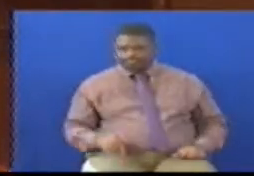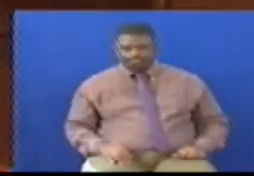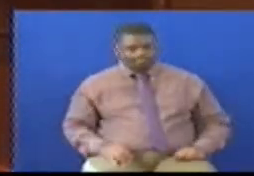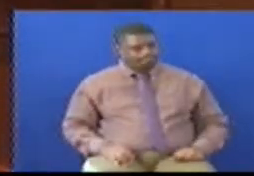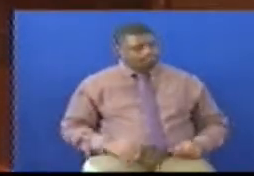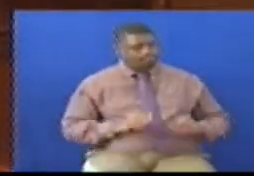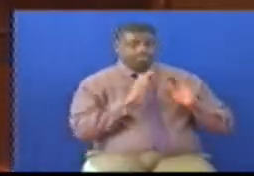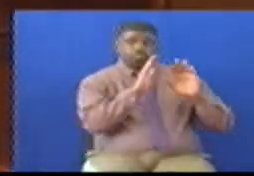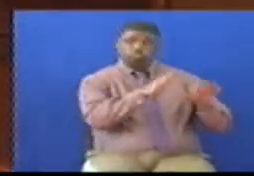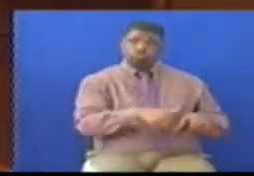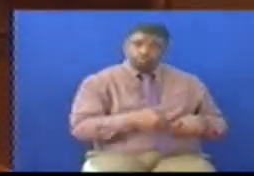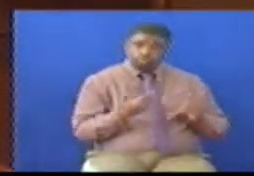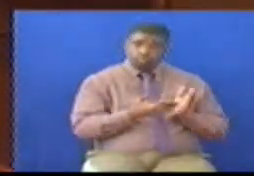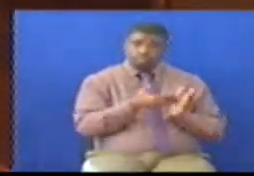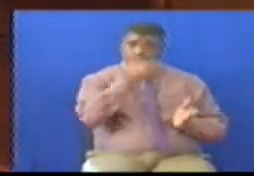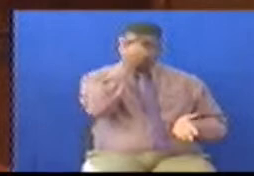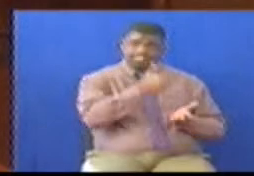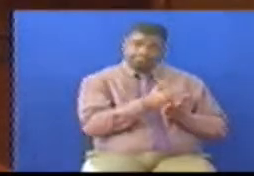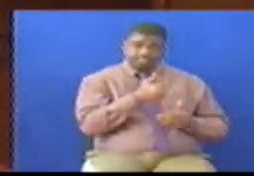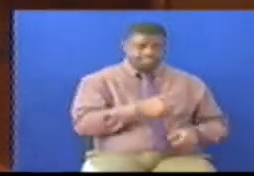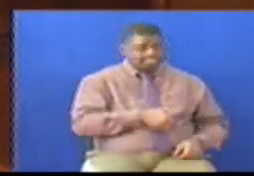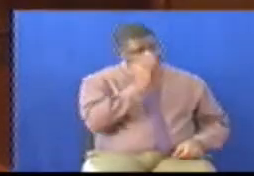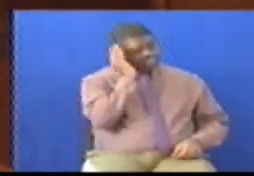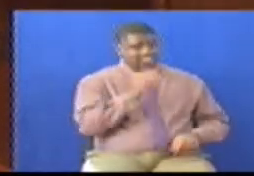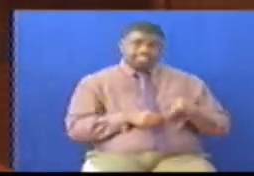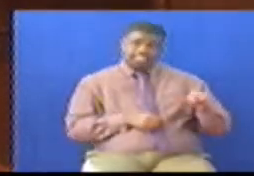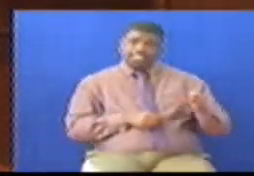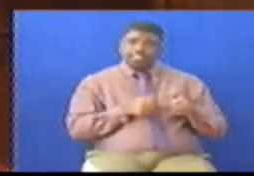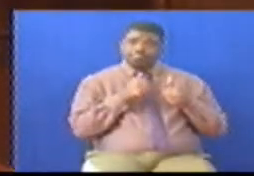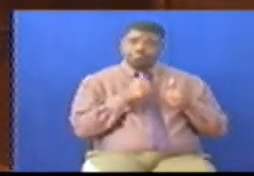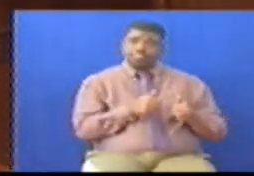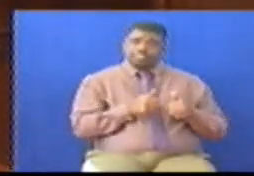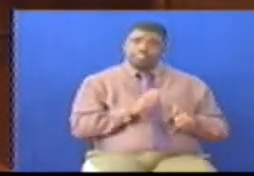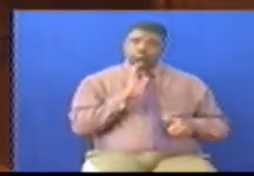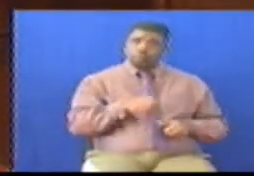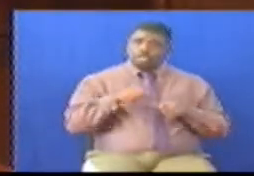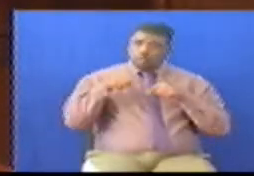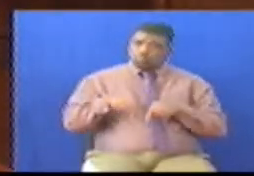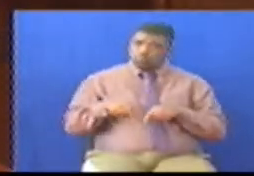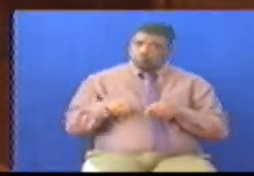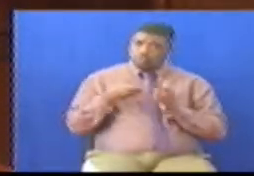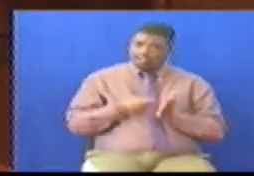bunge lako liazimie kabisa kwamba serikali imeahidi kabisa kwamba mwaka huu wa fedha